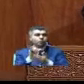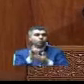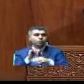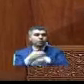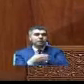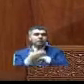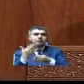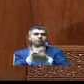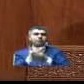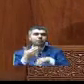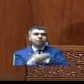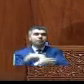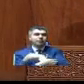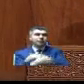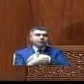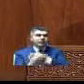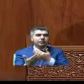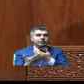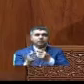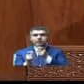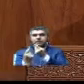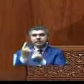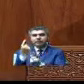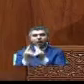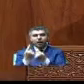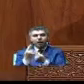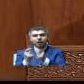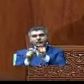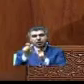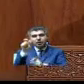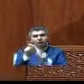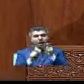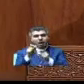في محددات الفقر والحد منه وفقا